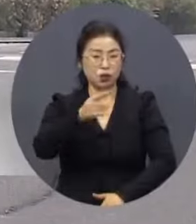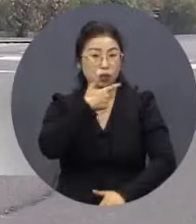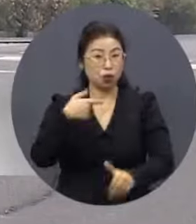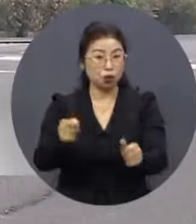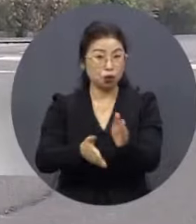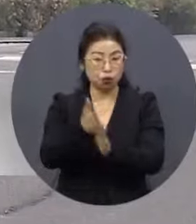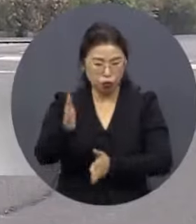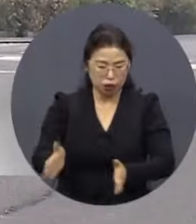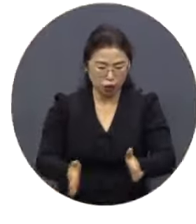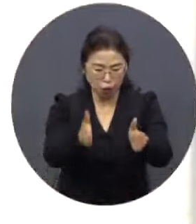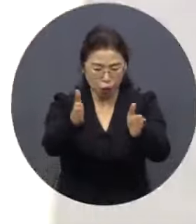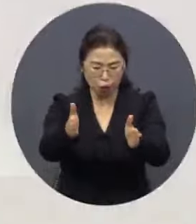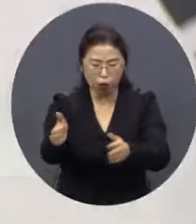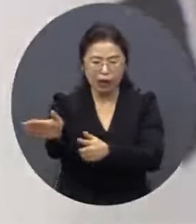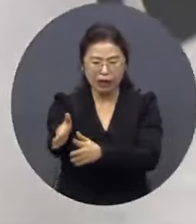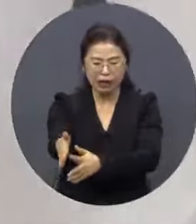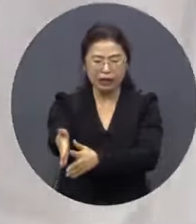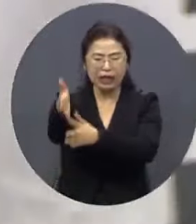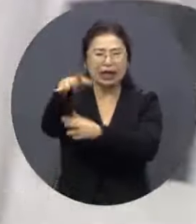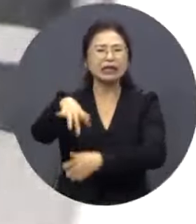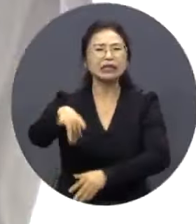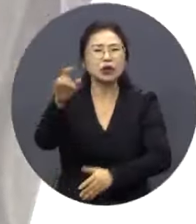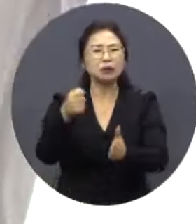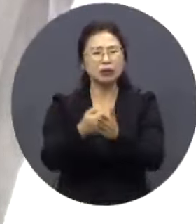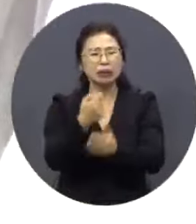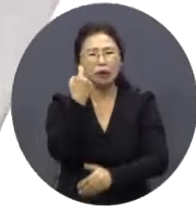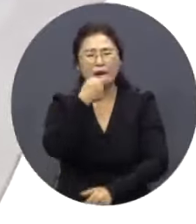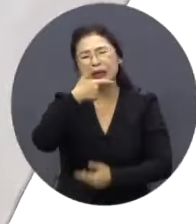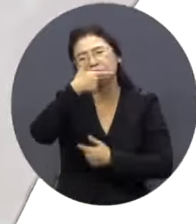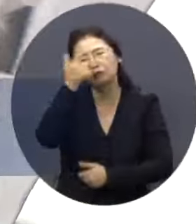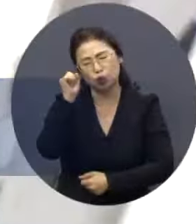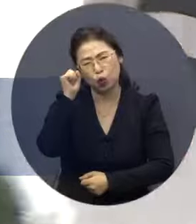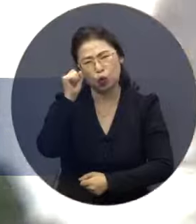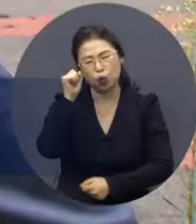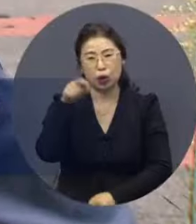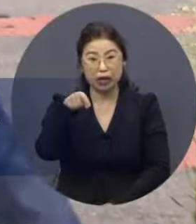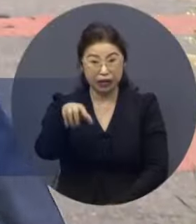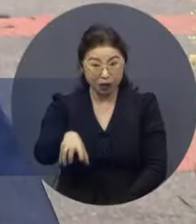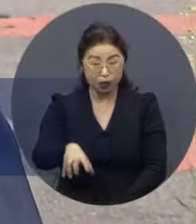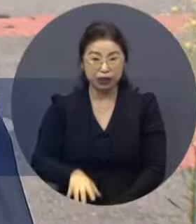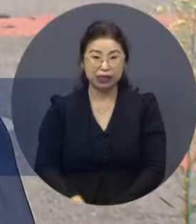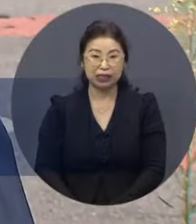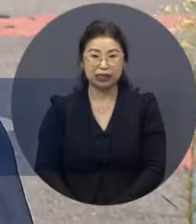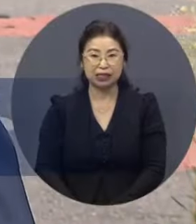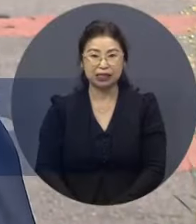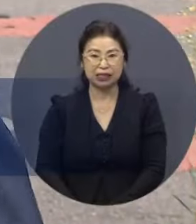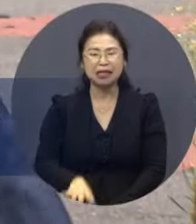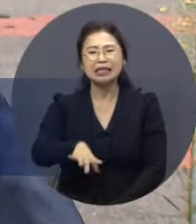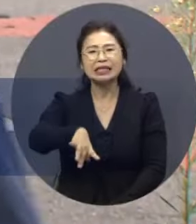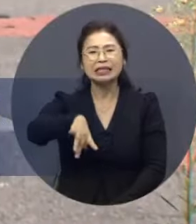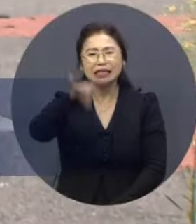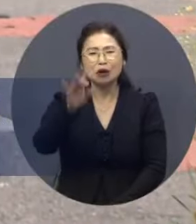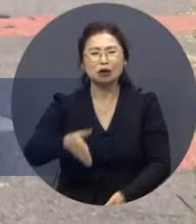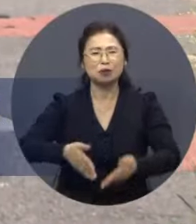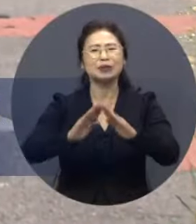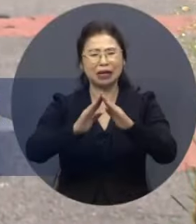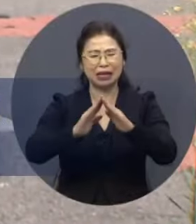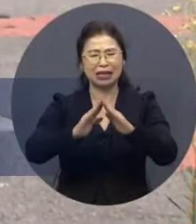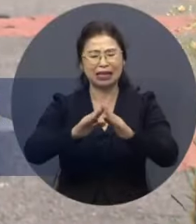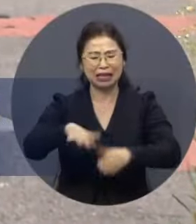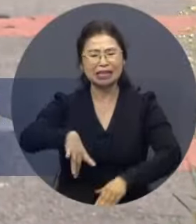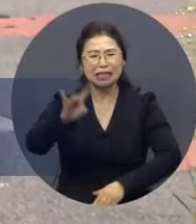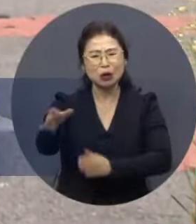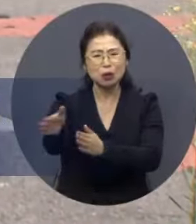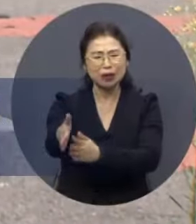달면서 확인이 미흡했다고 해명했습니다. 이 구간이 지금 우리 가로기 개양 추가된